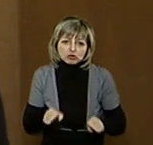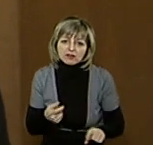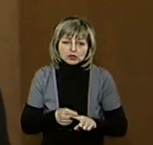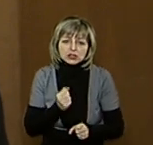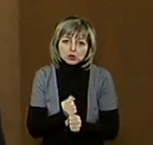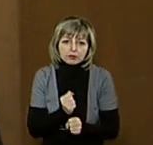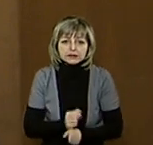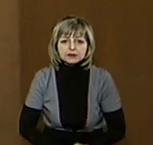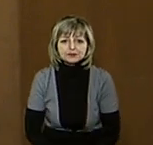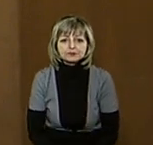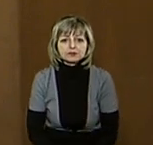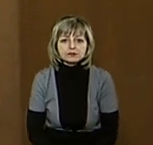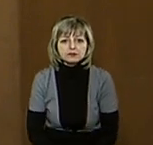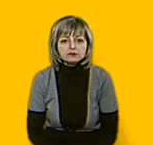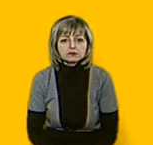зробити.